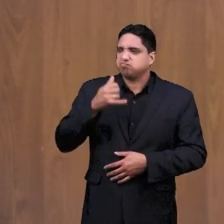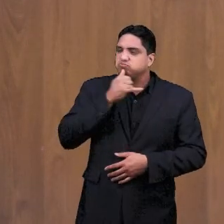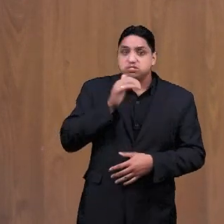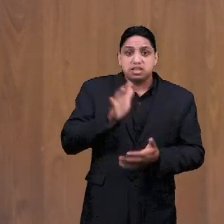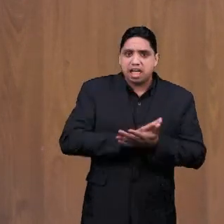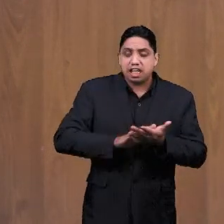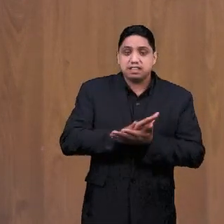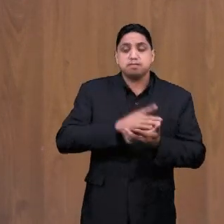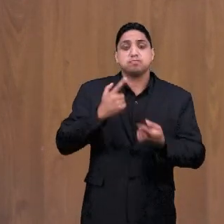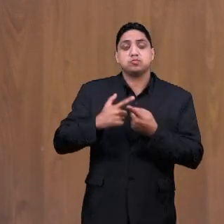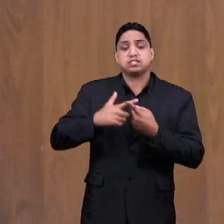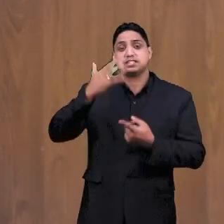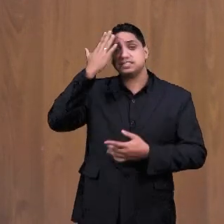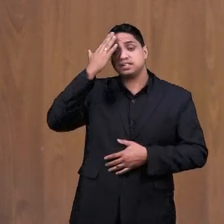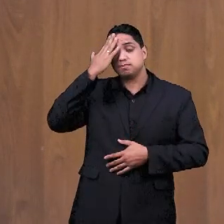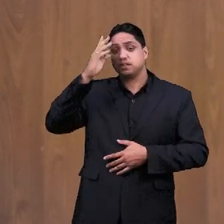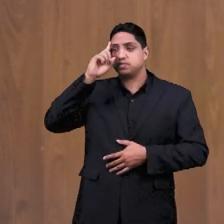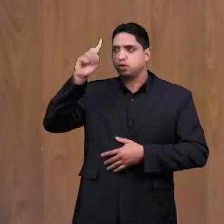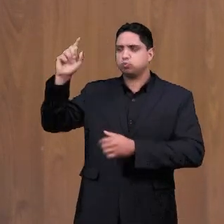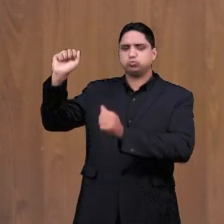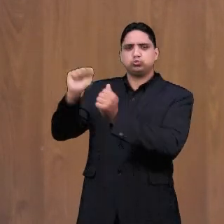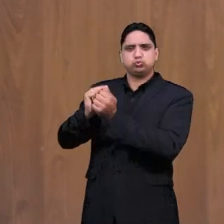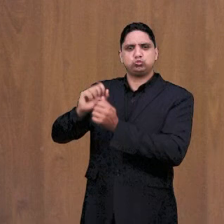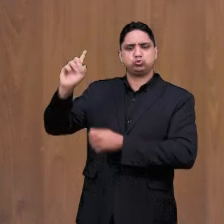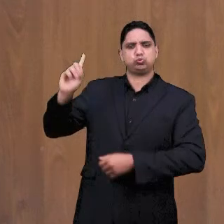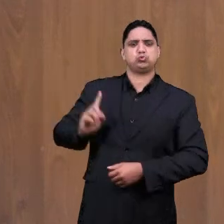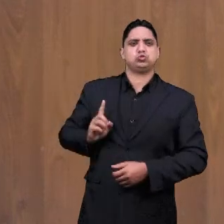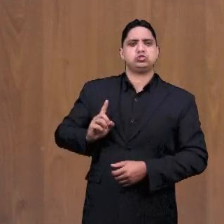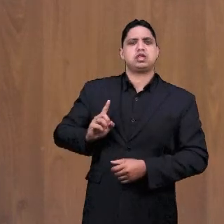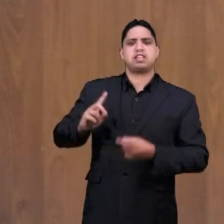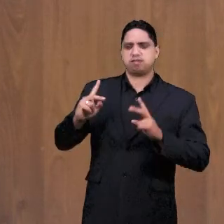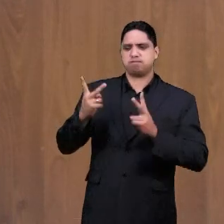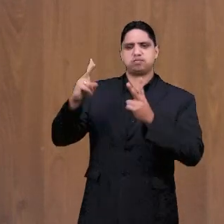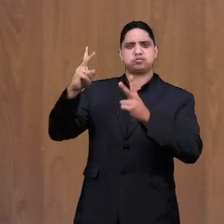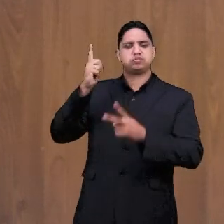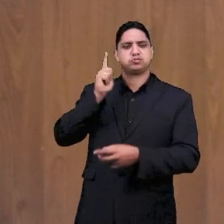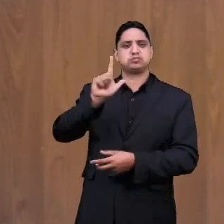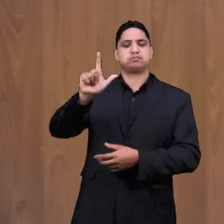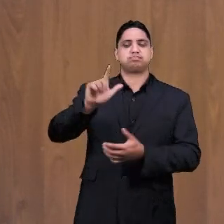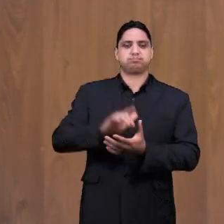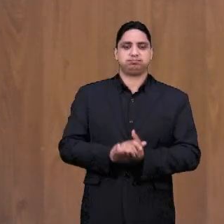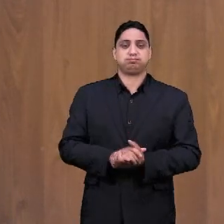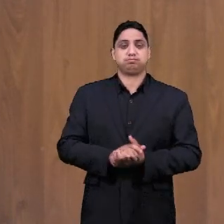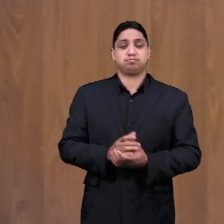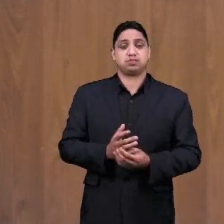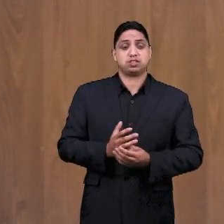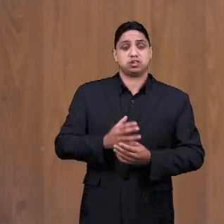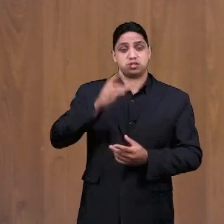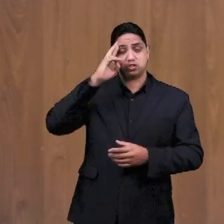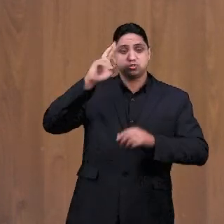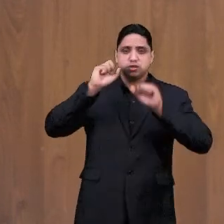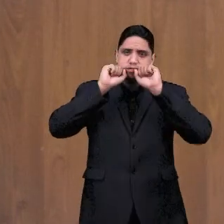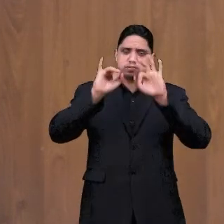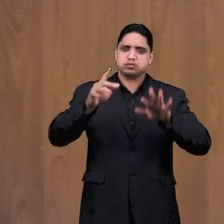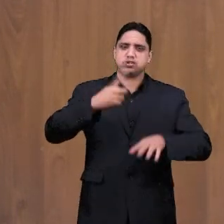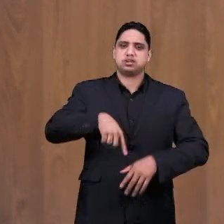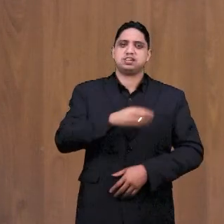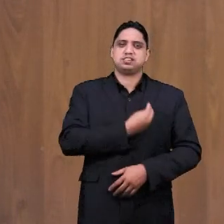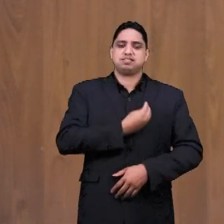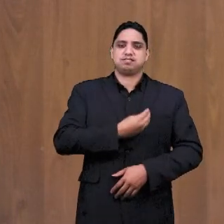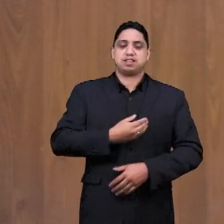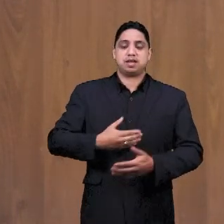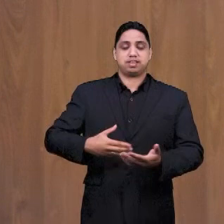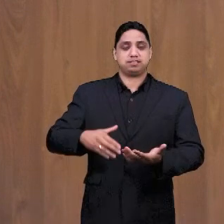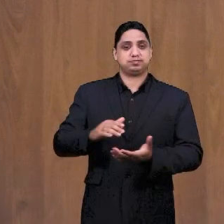Dieu était à son côté et lui donnerait la victoire. Que le Seigneur puisse nous bénir avec sa parole.